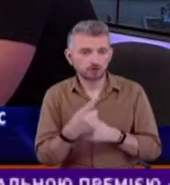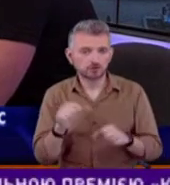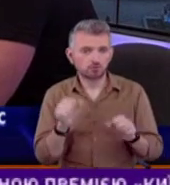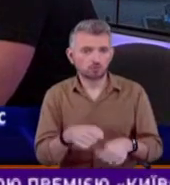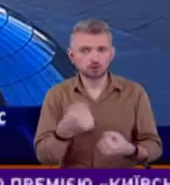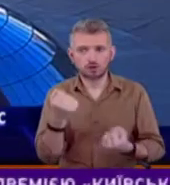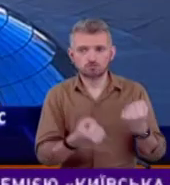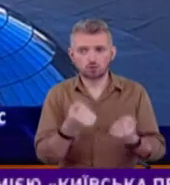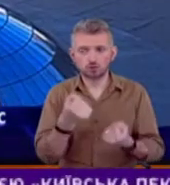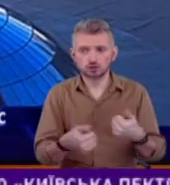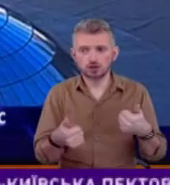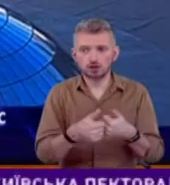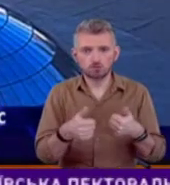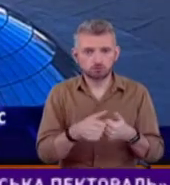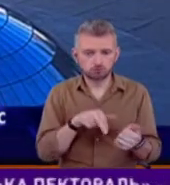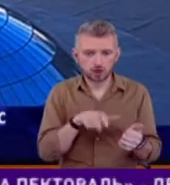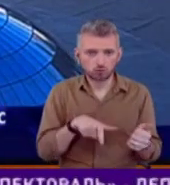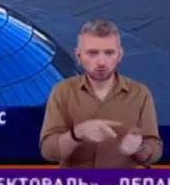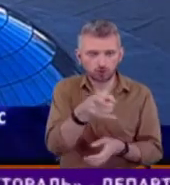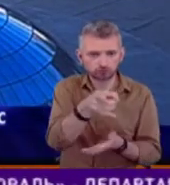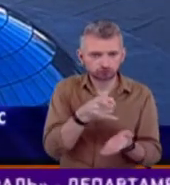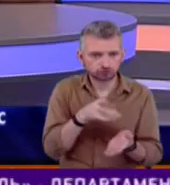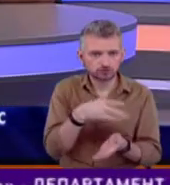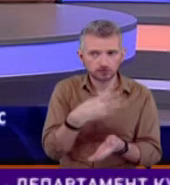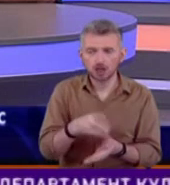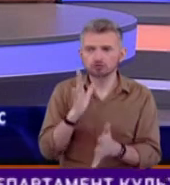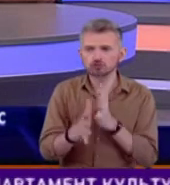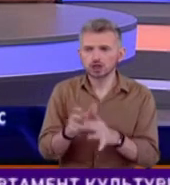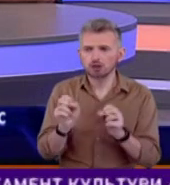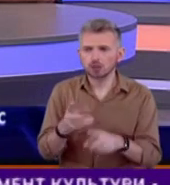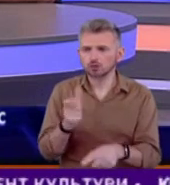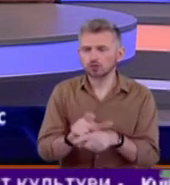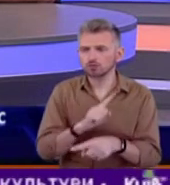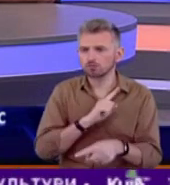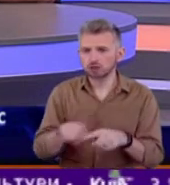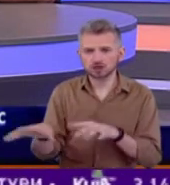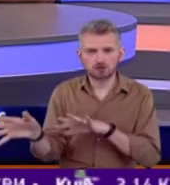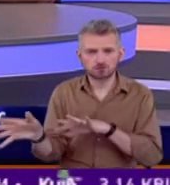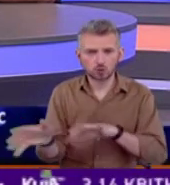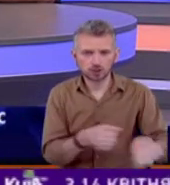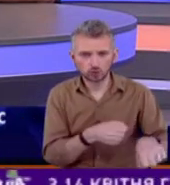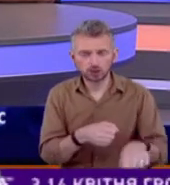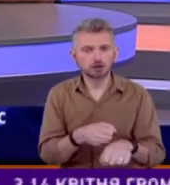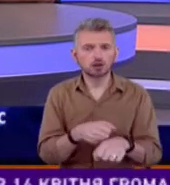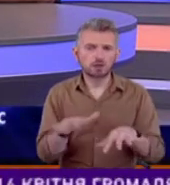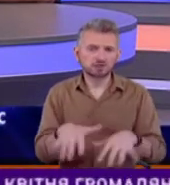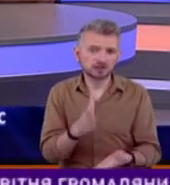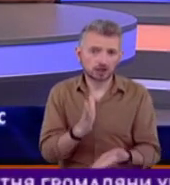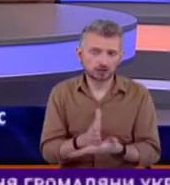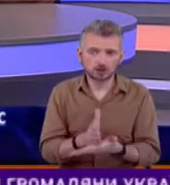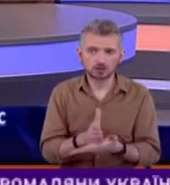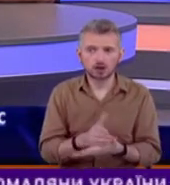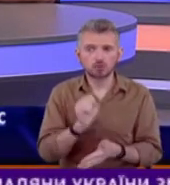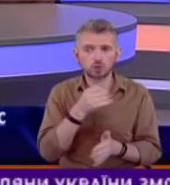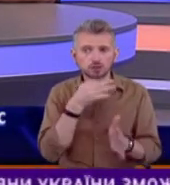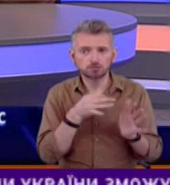ставити автомобілі біля тротуару, а можна знайти паркінг. Ну, Крещатики опасно, тому що дуже швидко евакуюють. Хоча міста є, тому припарковатися. Можна ще